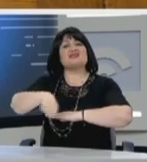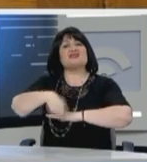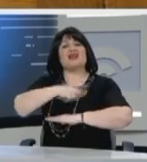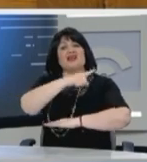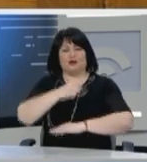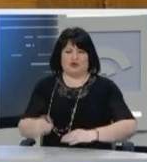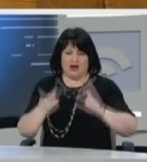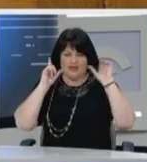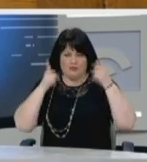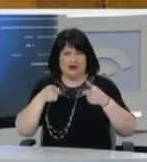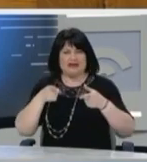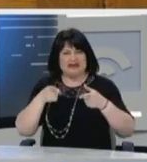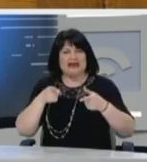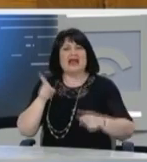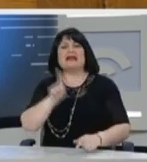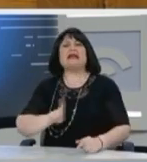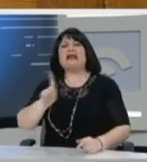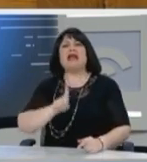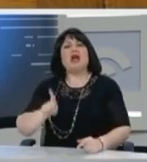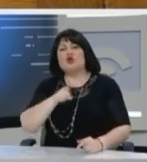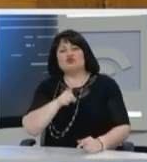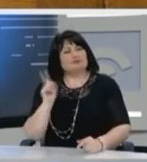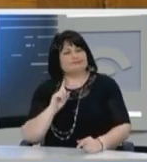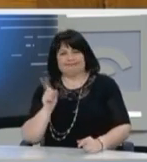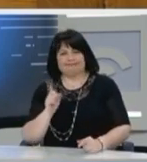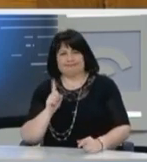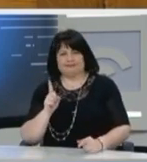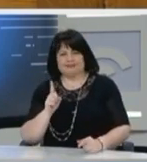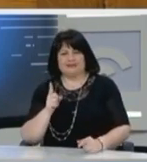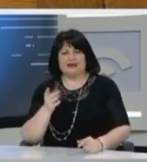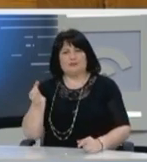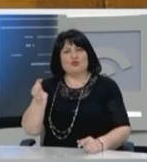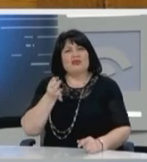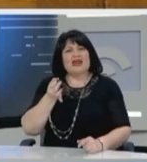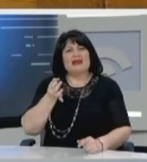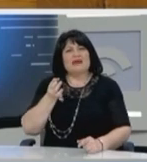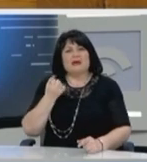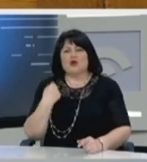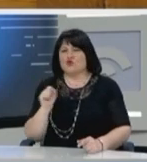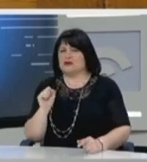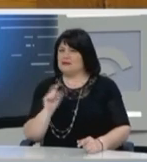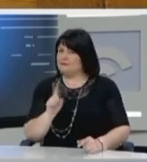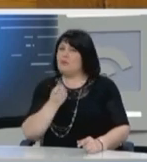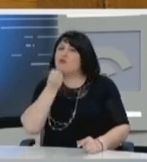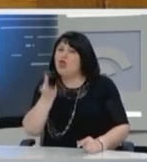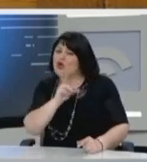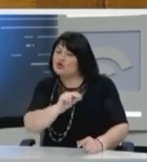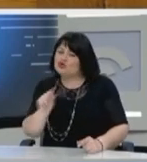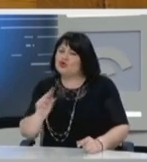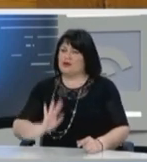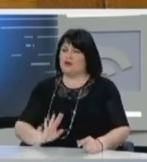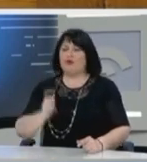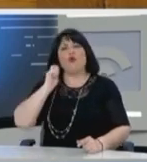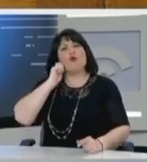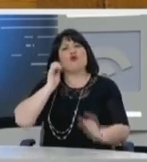Και η Νέα Δημοκρατία και ο Μητσοτάκης δεν θα καταγραφεί σε αυτούς που δεν ήταν στην πλευρά της προδοσίας. Γιατί για